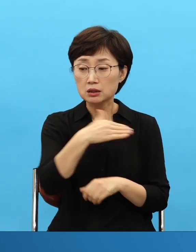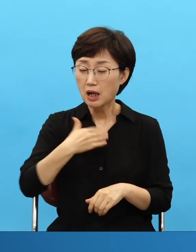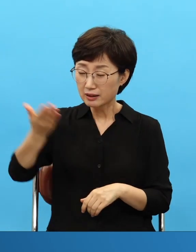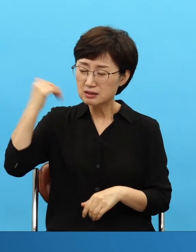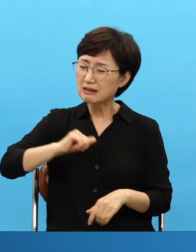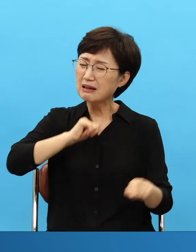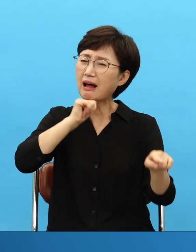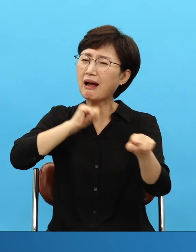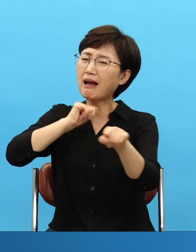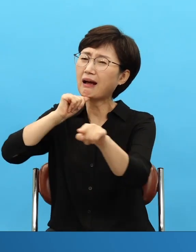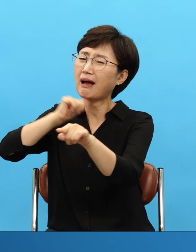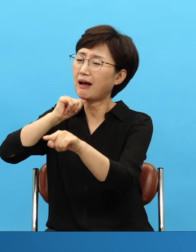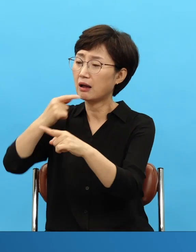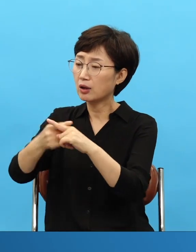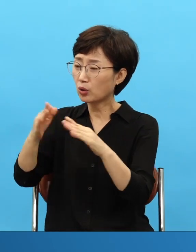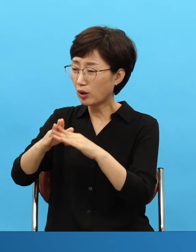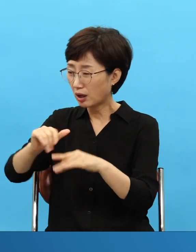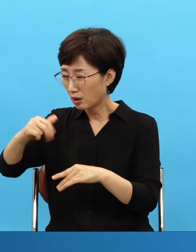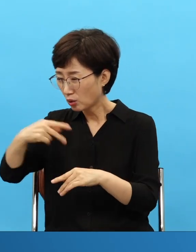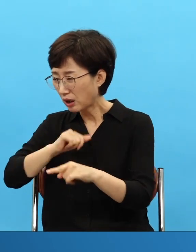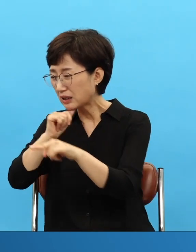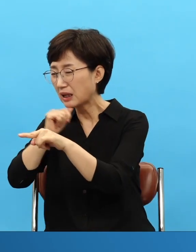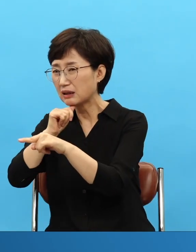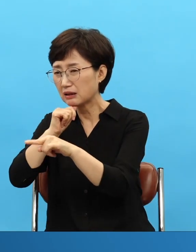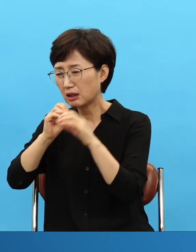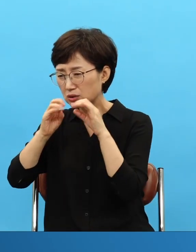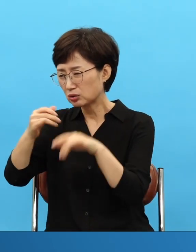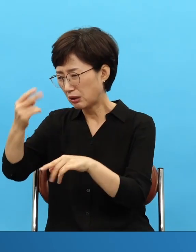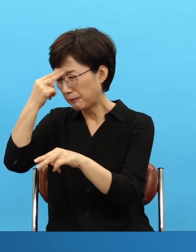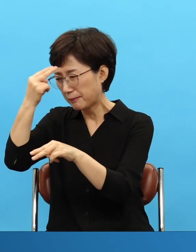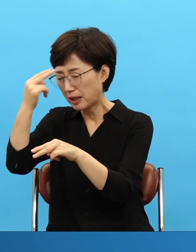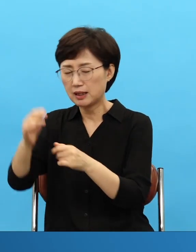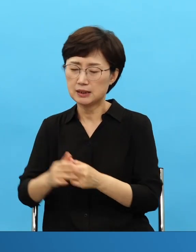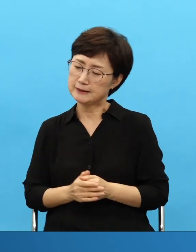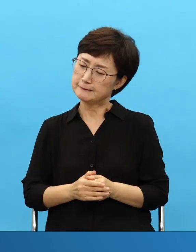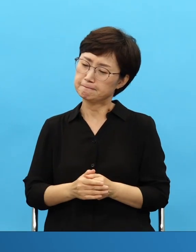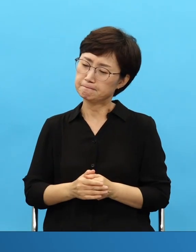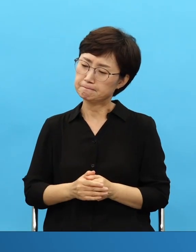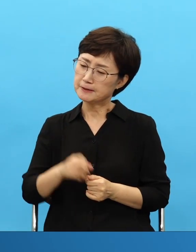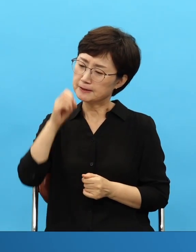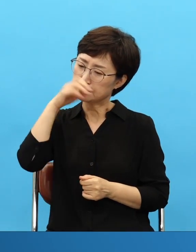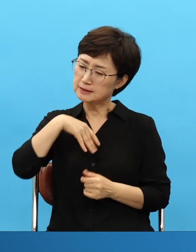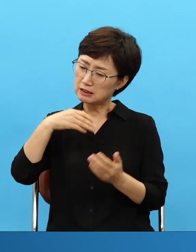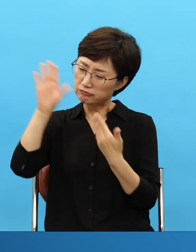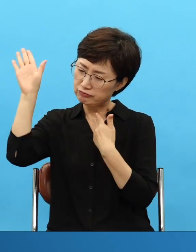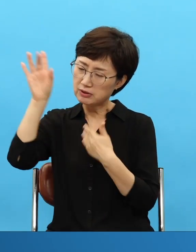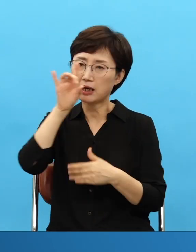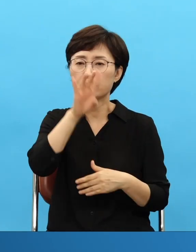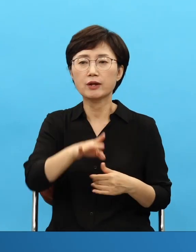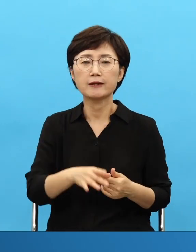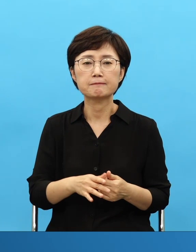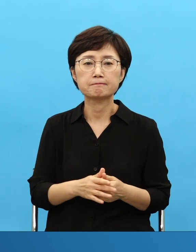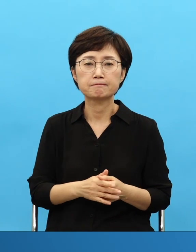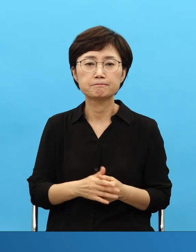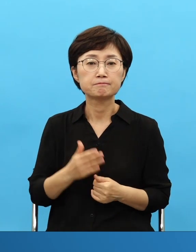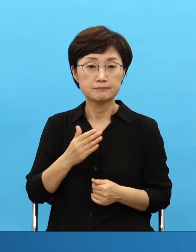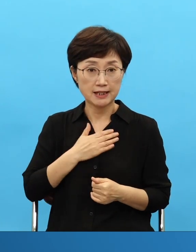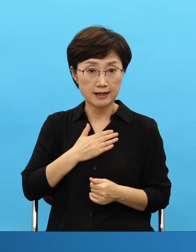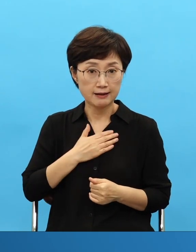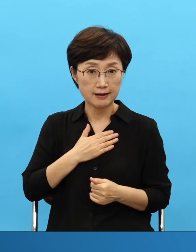교회 가니까 부흥이 안 돼. 전도가 안 돼. 이걸 그냥 넘어가면 안 됩니다. 여러분이